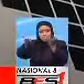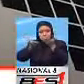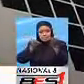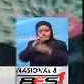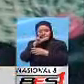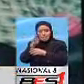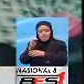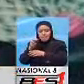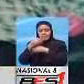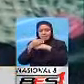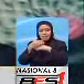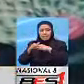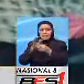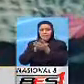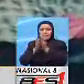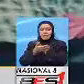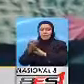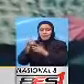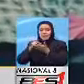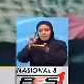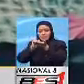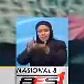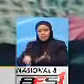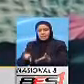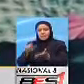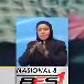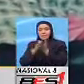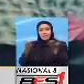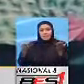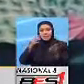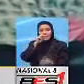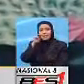1984 selepas menjadi wartawan akhbar Malay Mail dan New Straits Times.